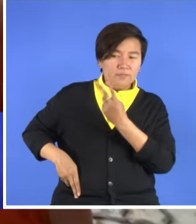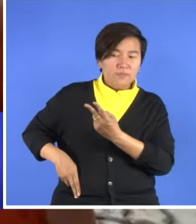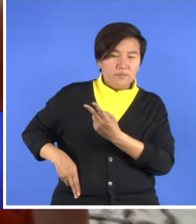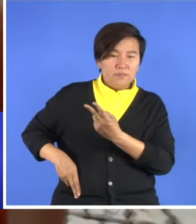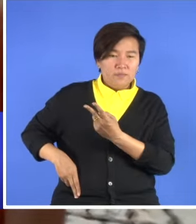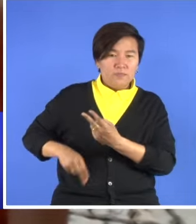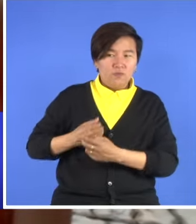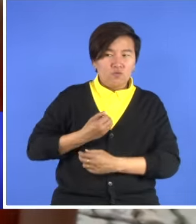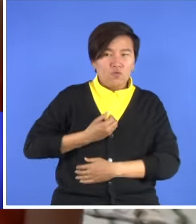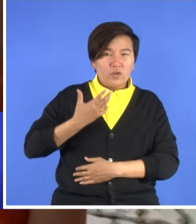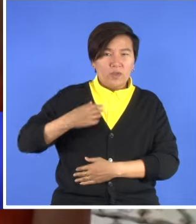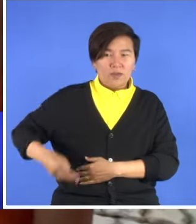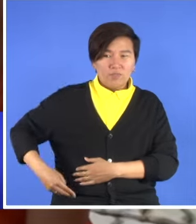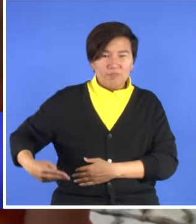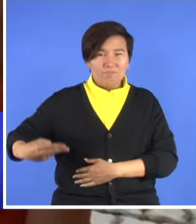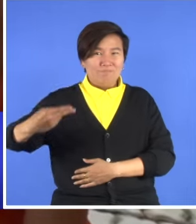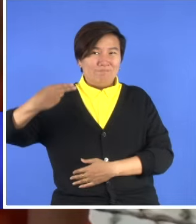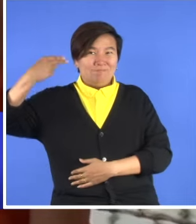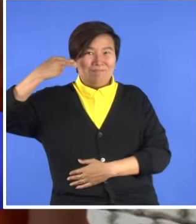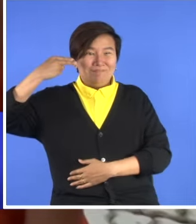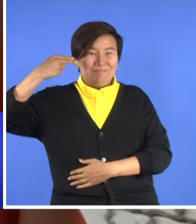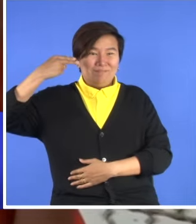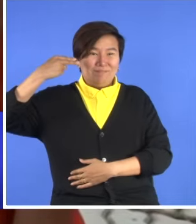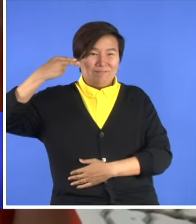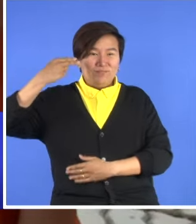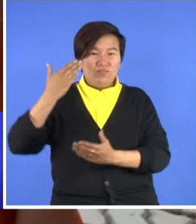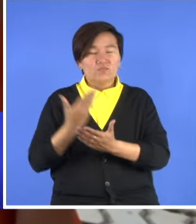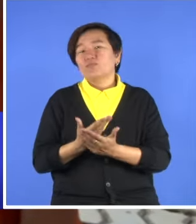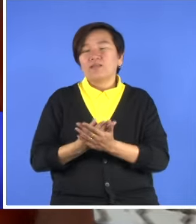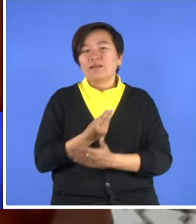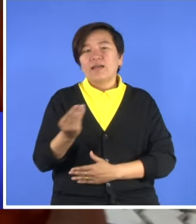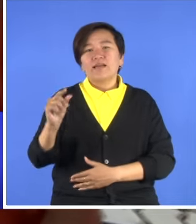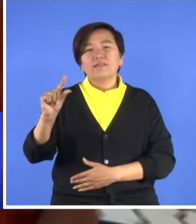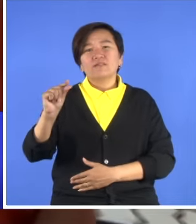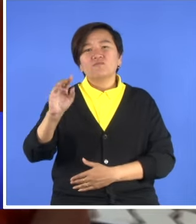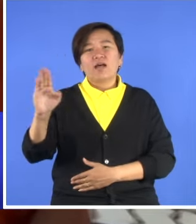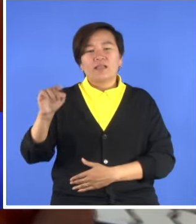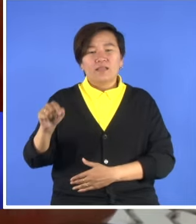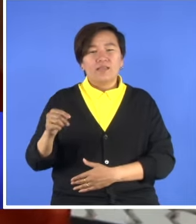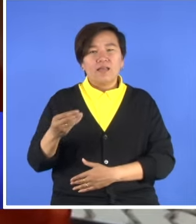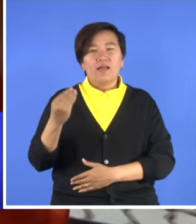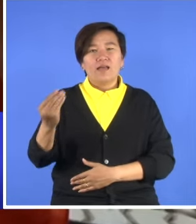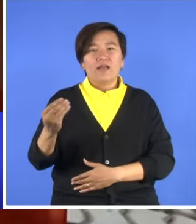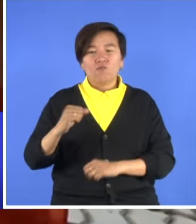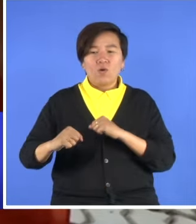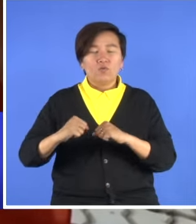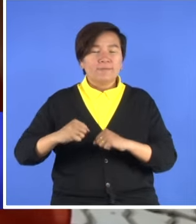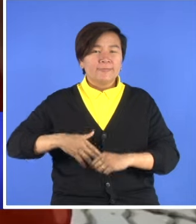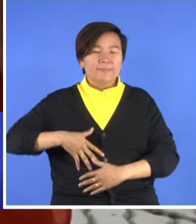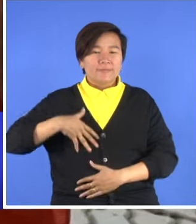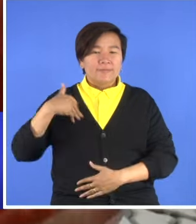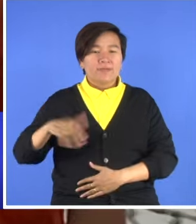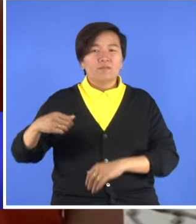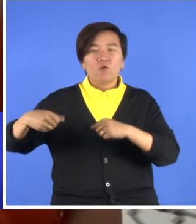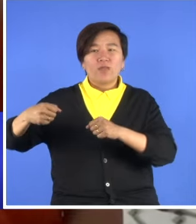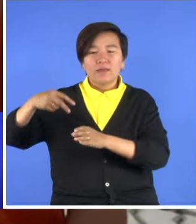กลัวฮะมันยืดปืนมามาจี้นะครับเณรก็เลยให้เงินไอวัยรุ่นไปเนี่ย 20บาทวัยรุ่นก็ทำหน้าไม่พอใจแล้วมันก็ขับ